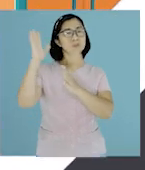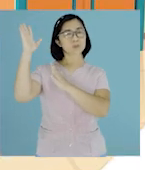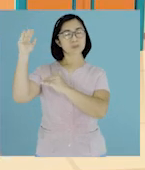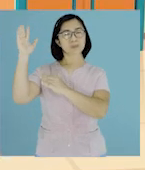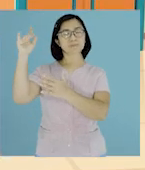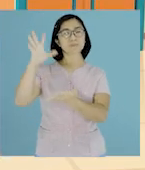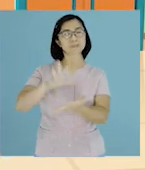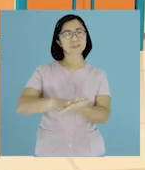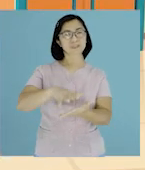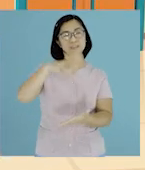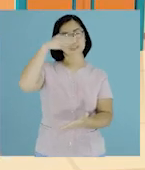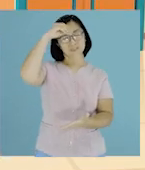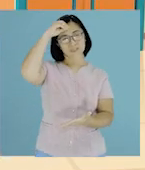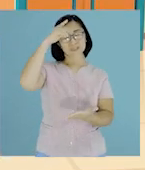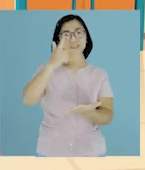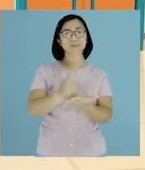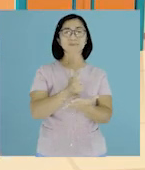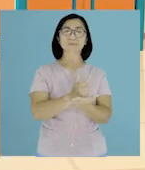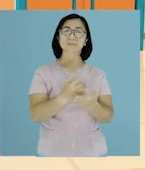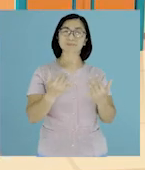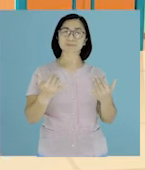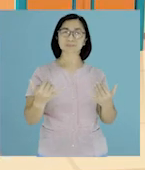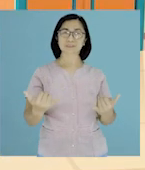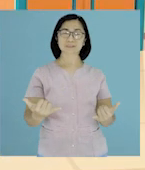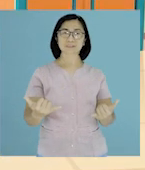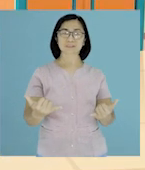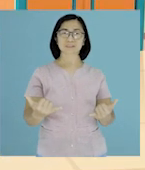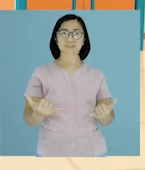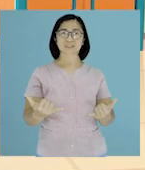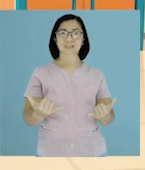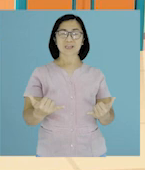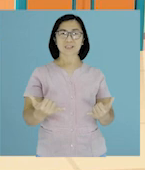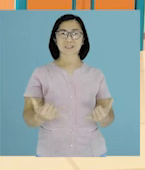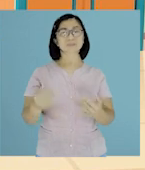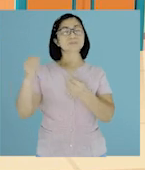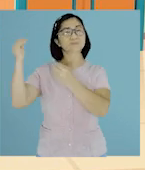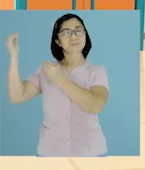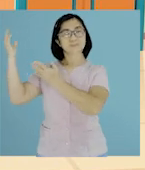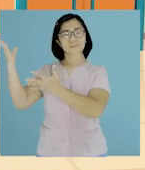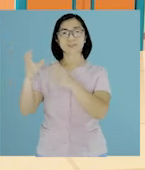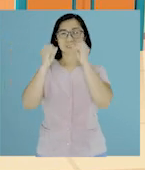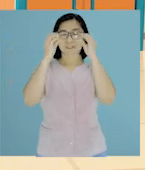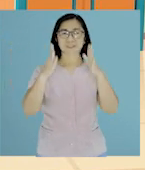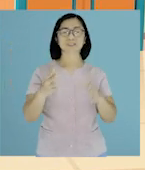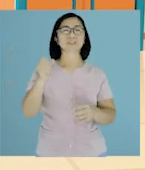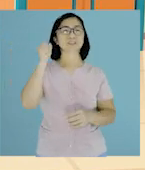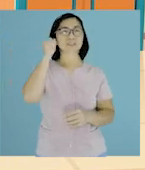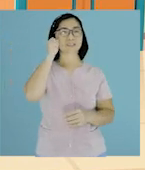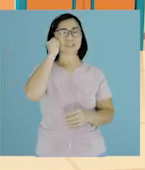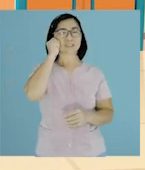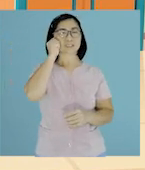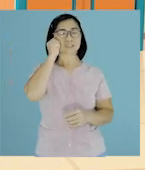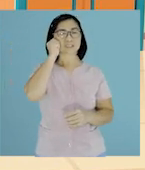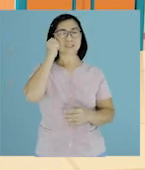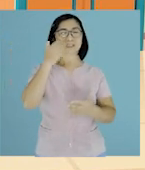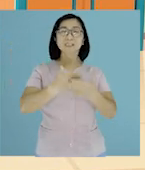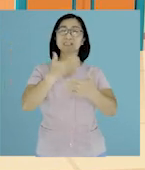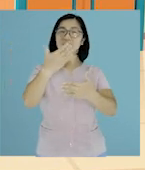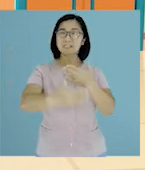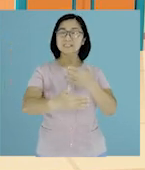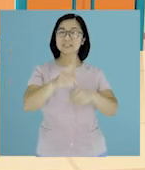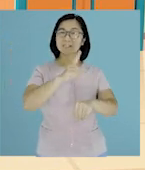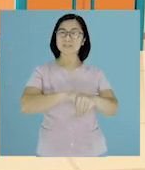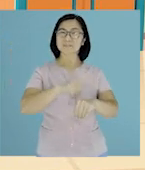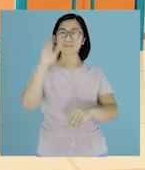Sana'y natuto kayo sa aralin natin ngayon, mga bata. Muli, ako si Teacher Sherry Lane. Hanggang sa muli,